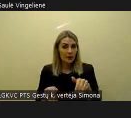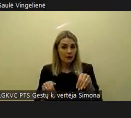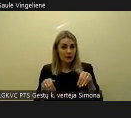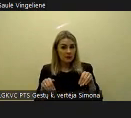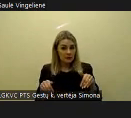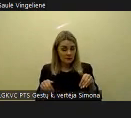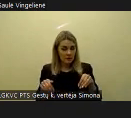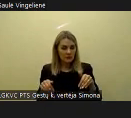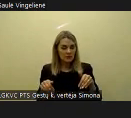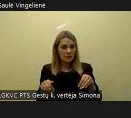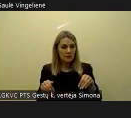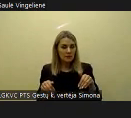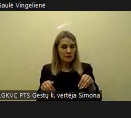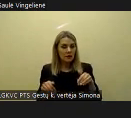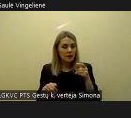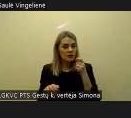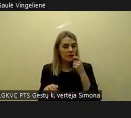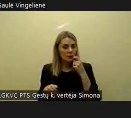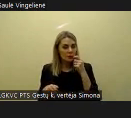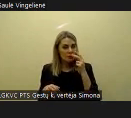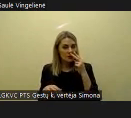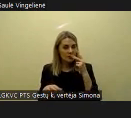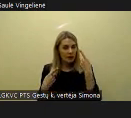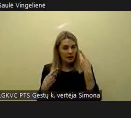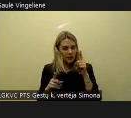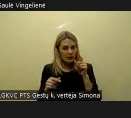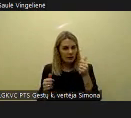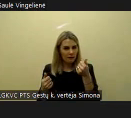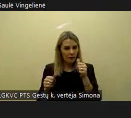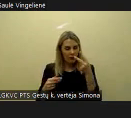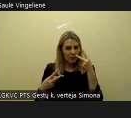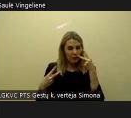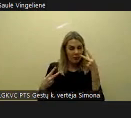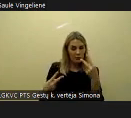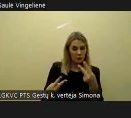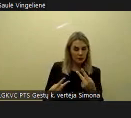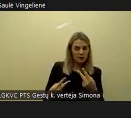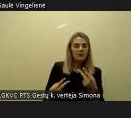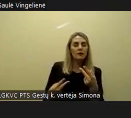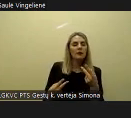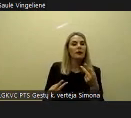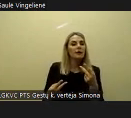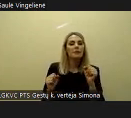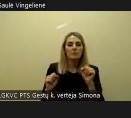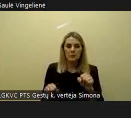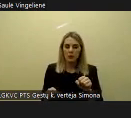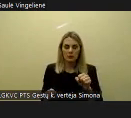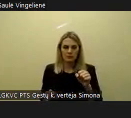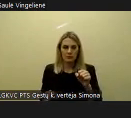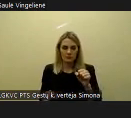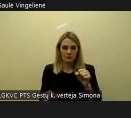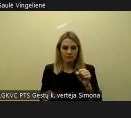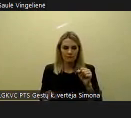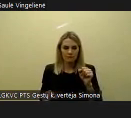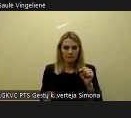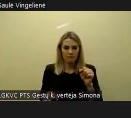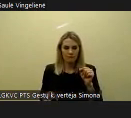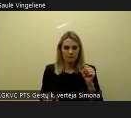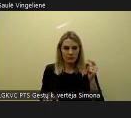tai tam tikrų logiškų būdų, tai viskas susistotų į vietas. Tai labai logiška. Ir jeigu mokytojai